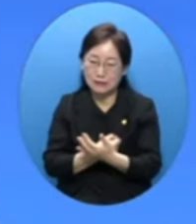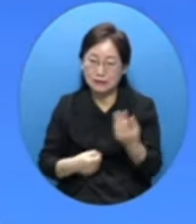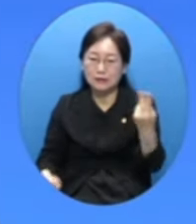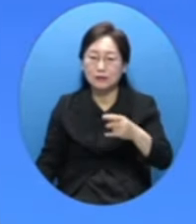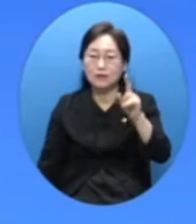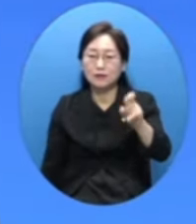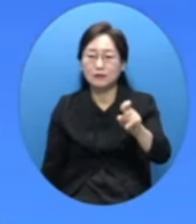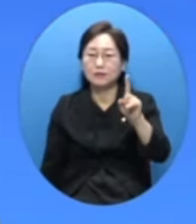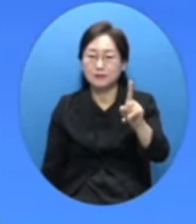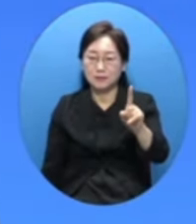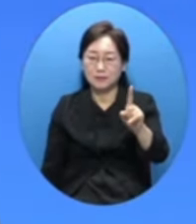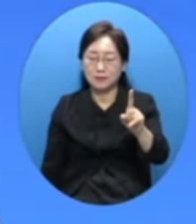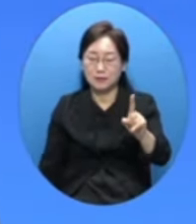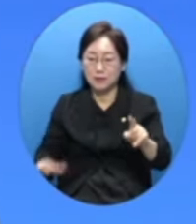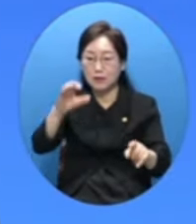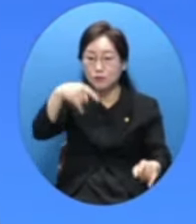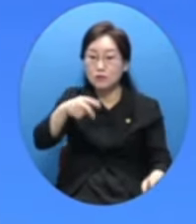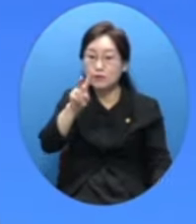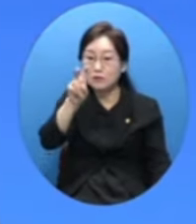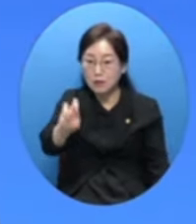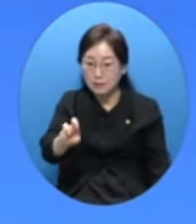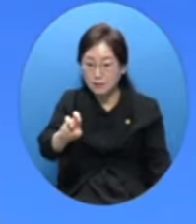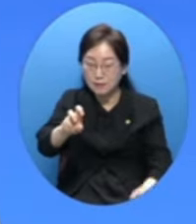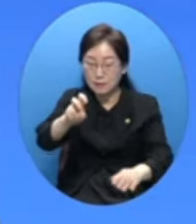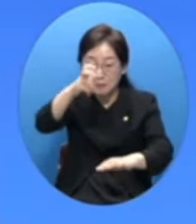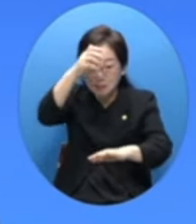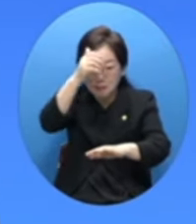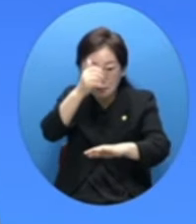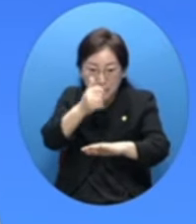2011년 위암 말기 판정을 받습니다.